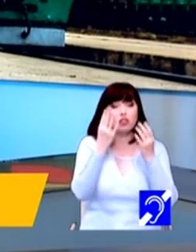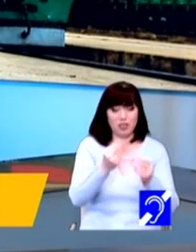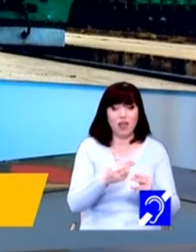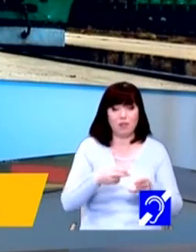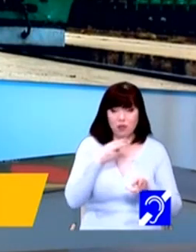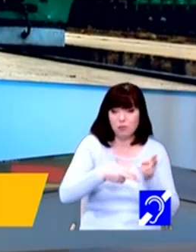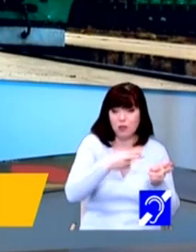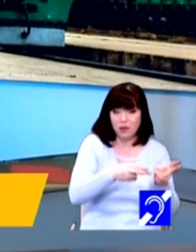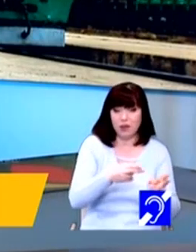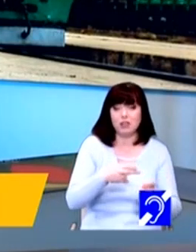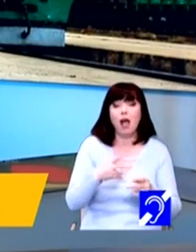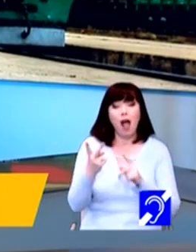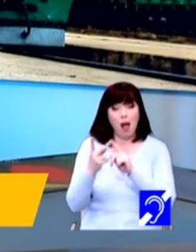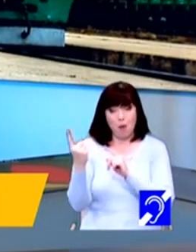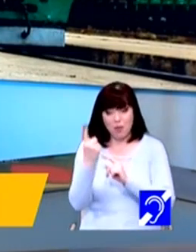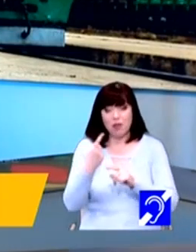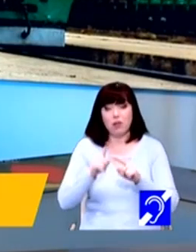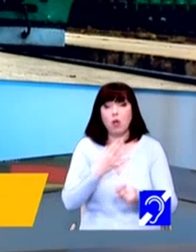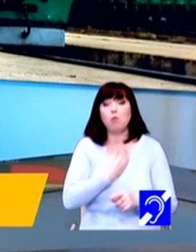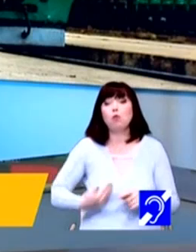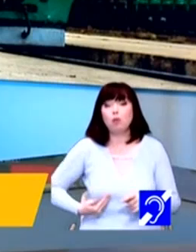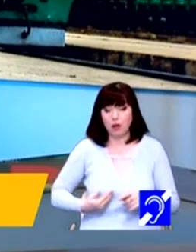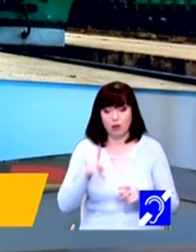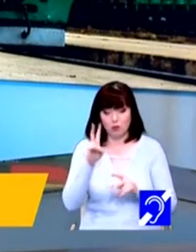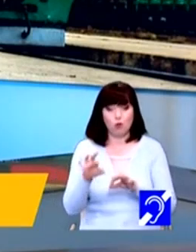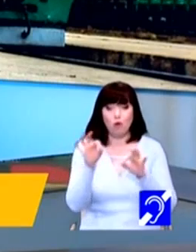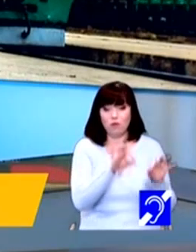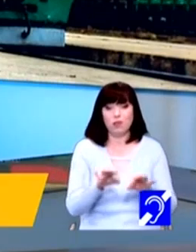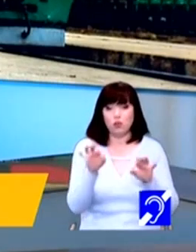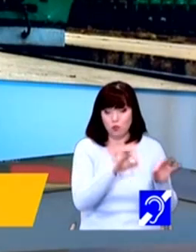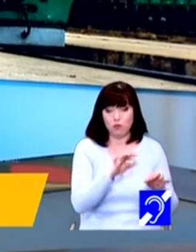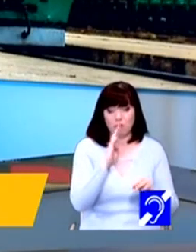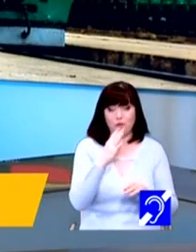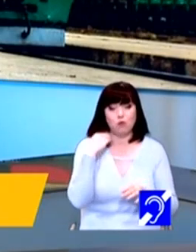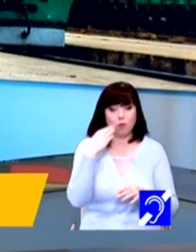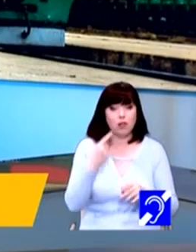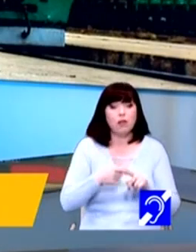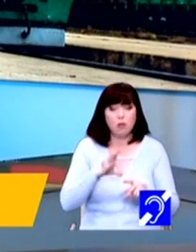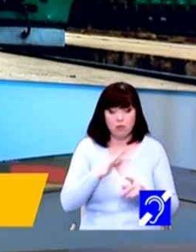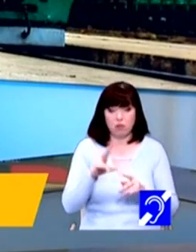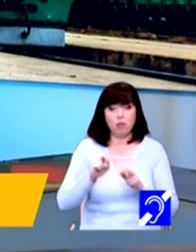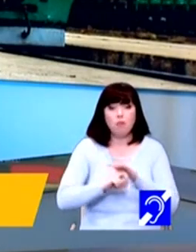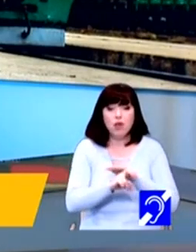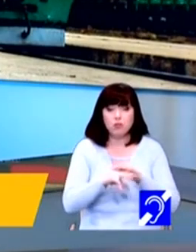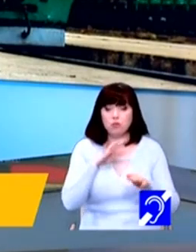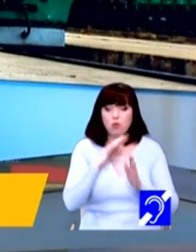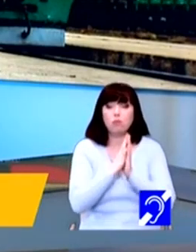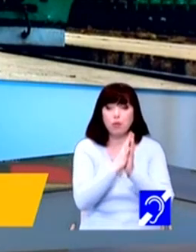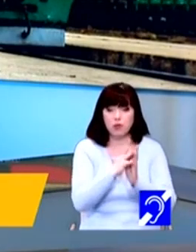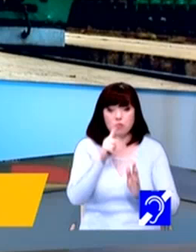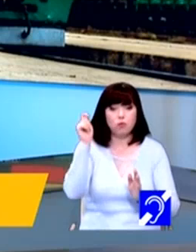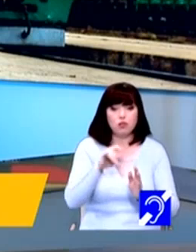lângă cea spre București, care transportă călători spre România. Noua rută a fost lansată la solicitarea refugiaților care vin din